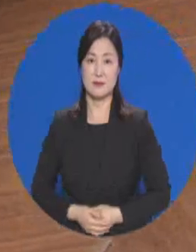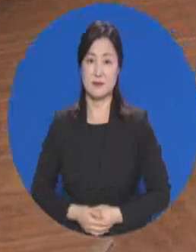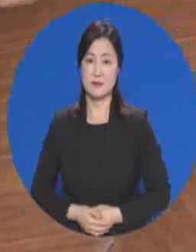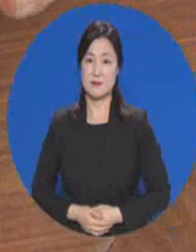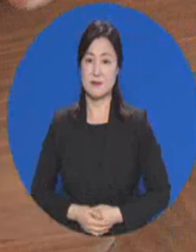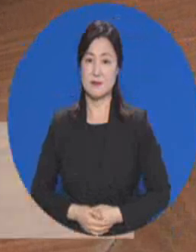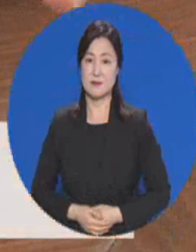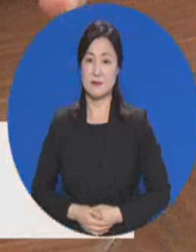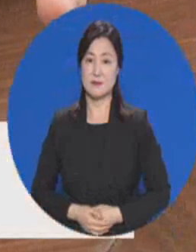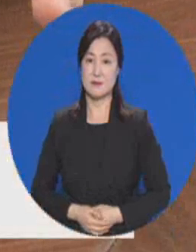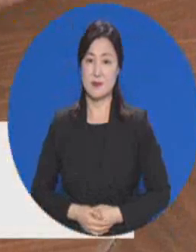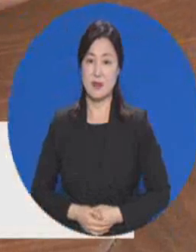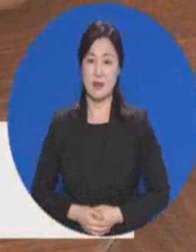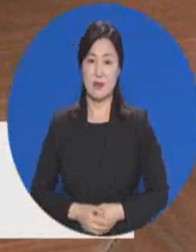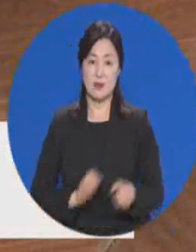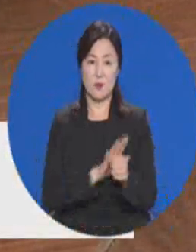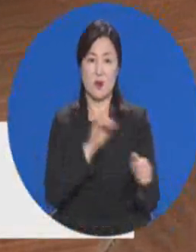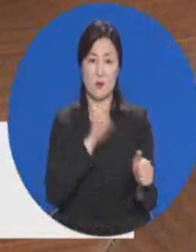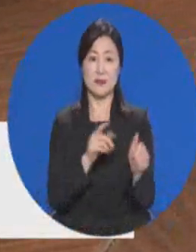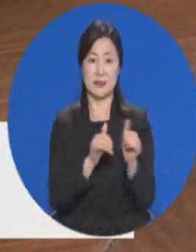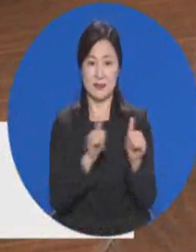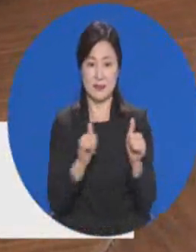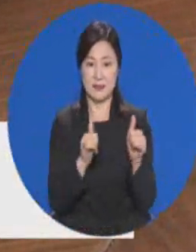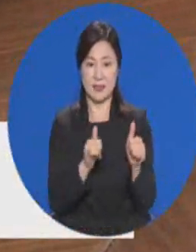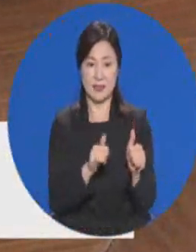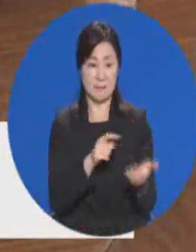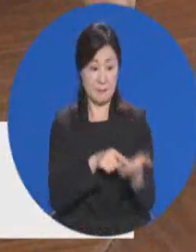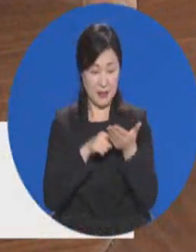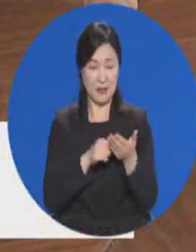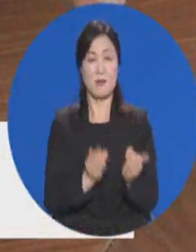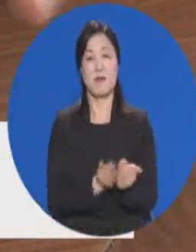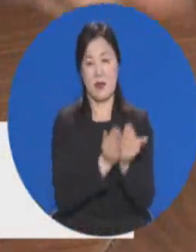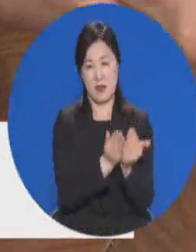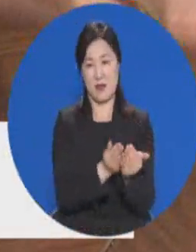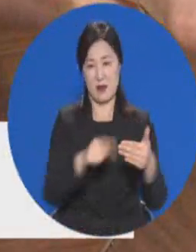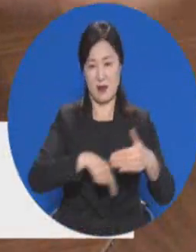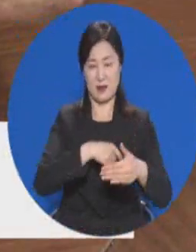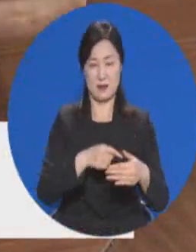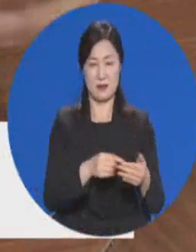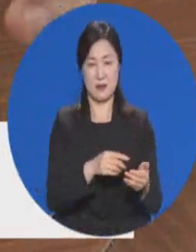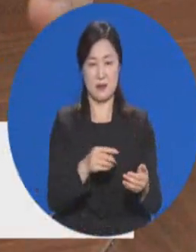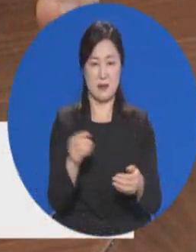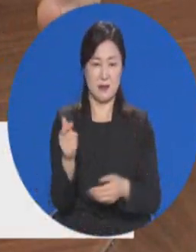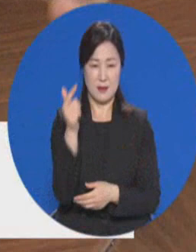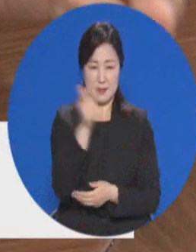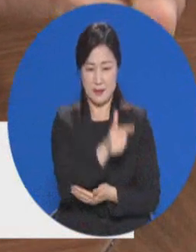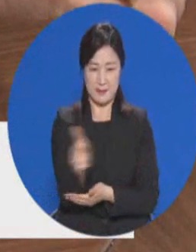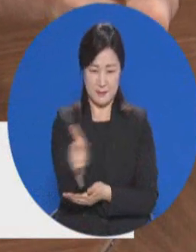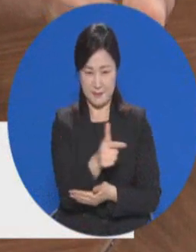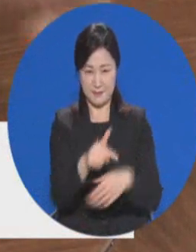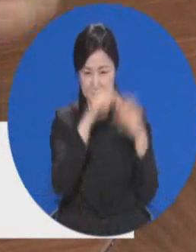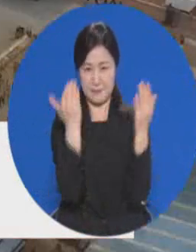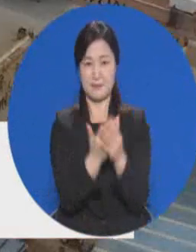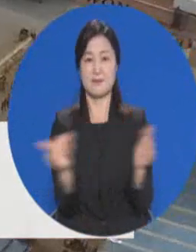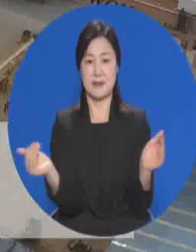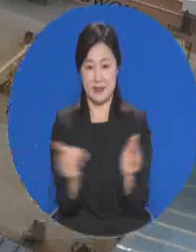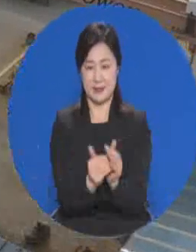코로나 확진자가 나왔던 선박에 대해서는 방역조치를 바로 시행을 해서 지금 완벽하게 시설 방역조치를 끝낸